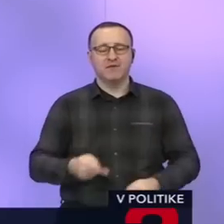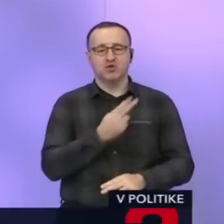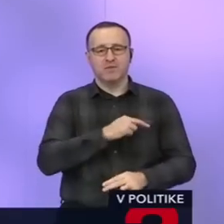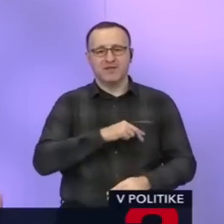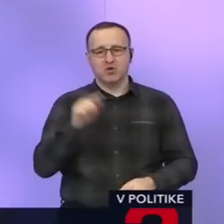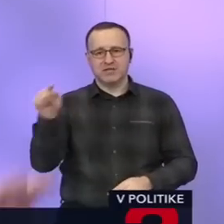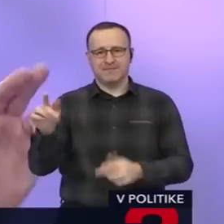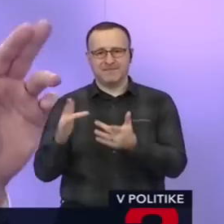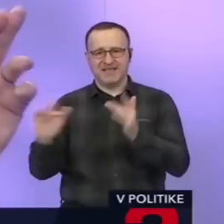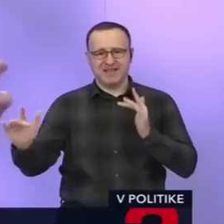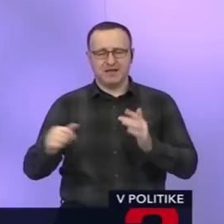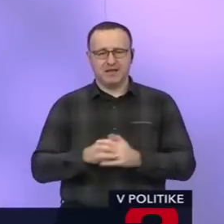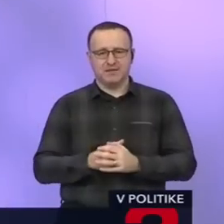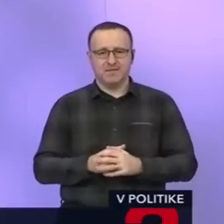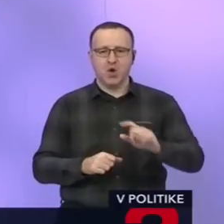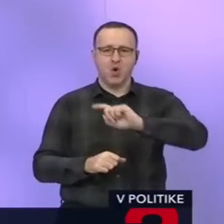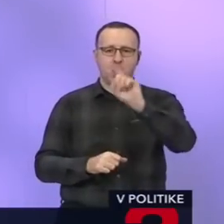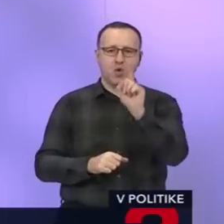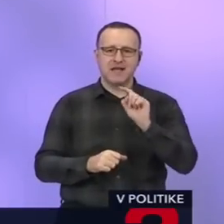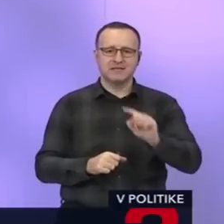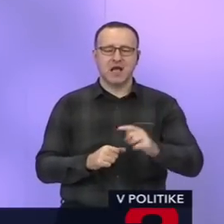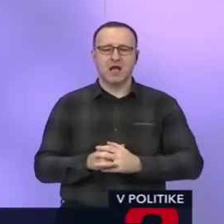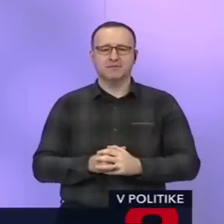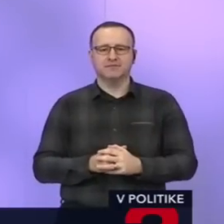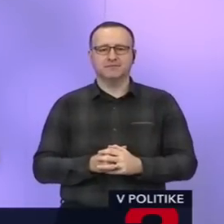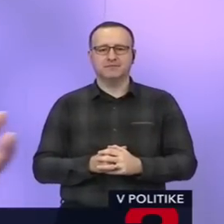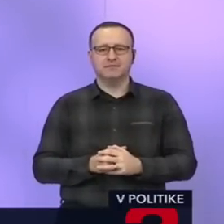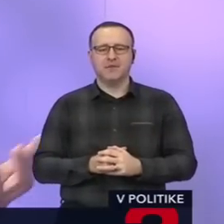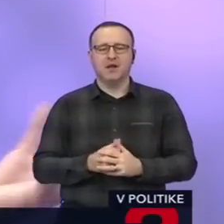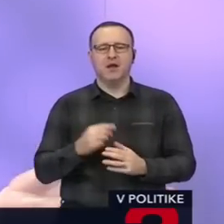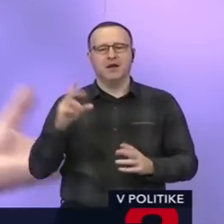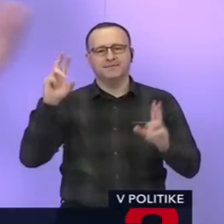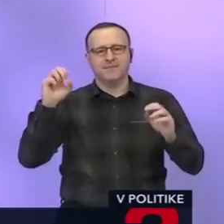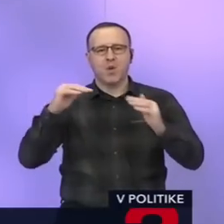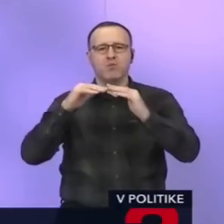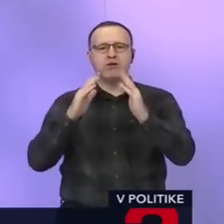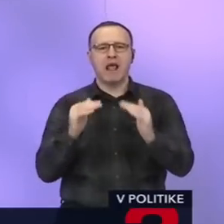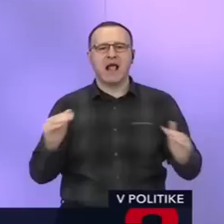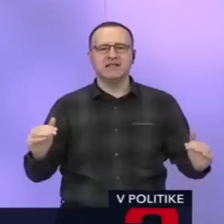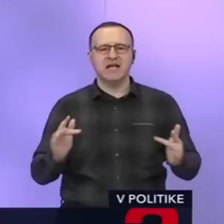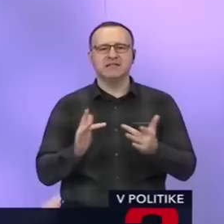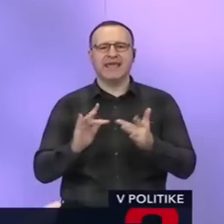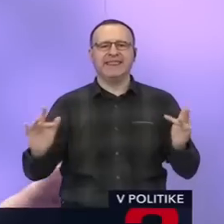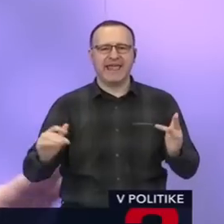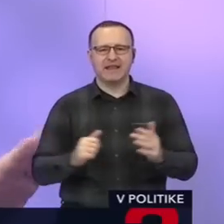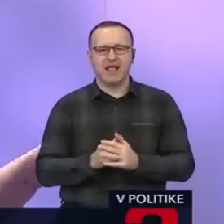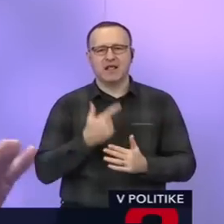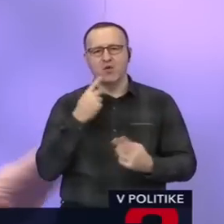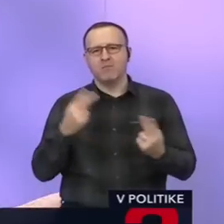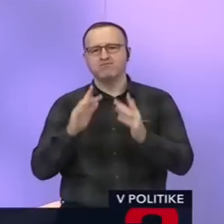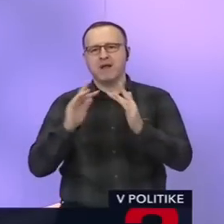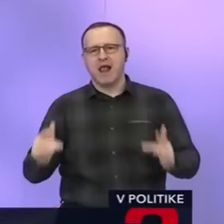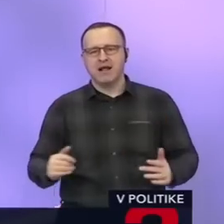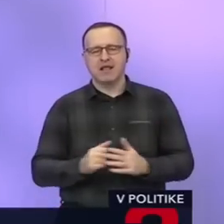je otázka tzv. Balkanizácie internetu, že začať kontrolovať tie toky predovšetkým z tých vonkajších prúdov. Nehovorím teraz o čínskom